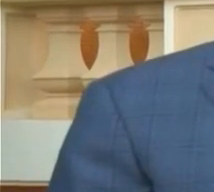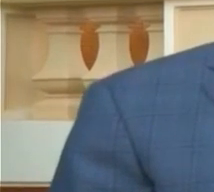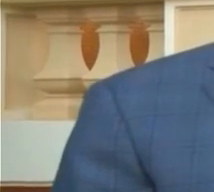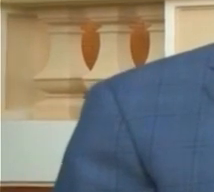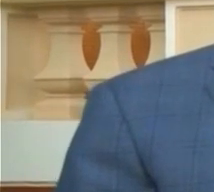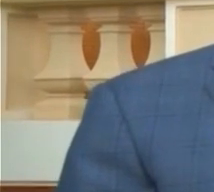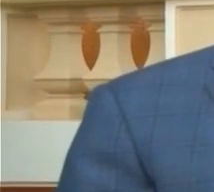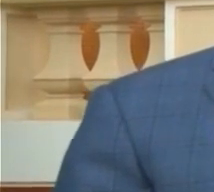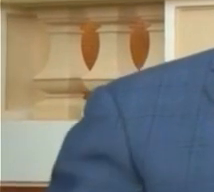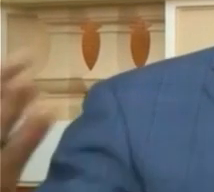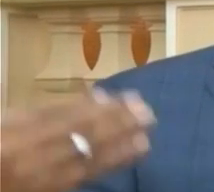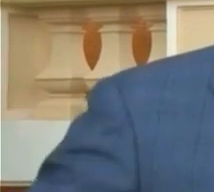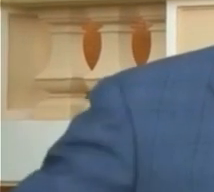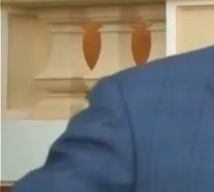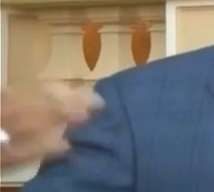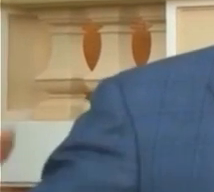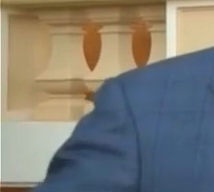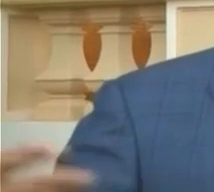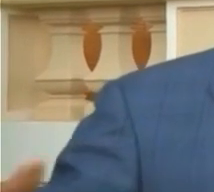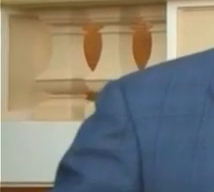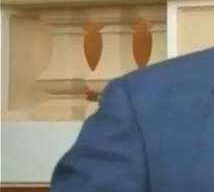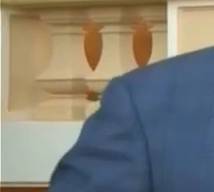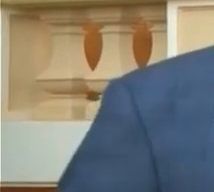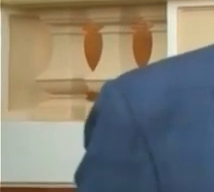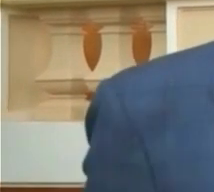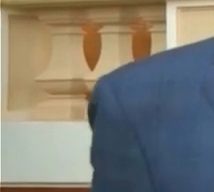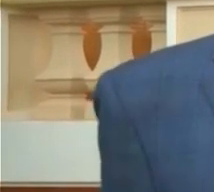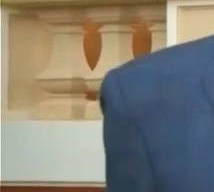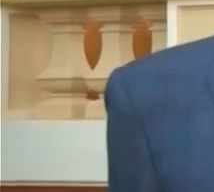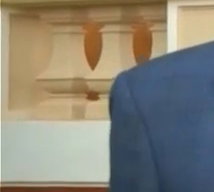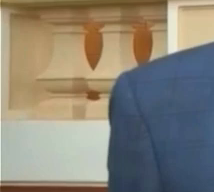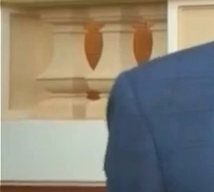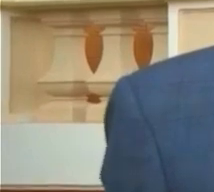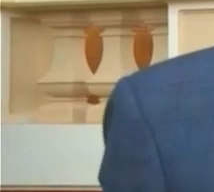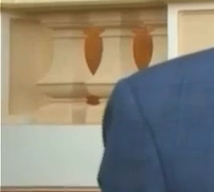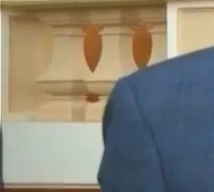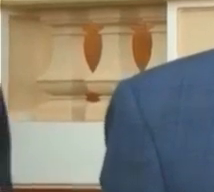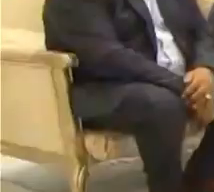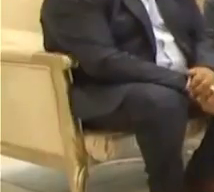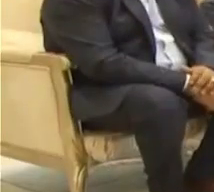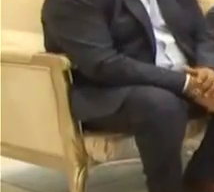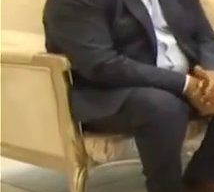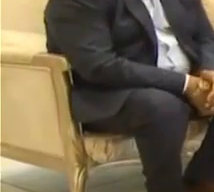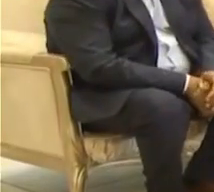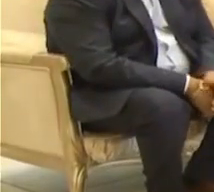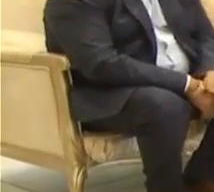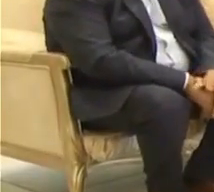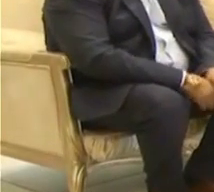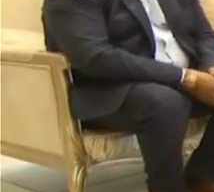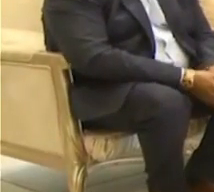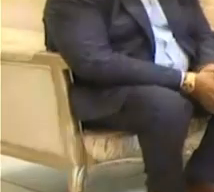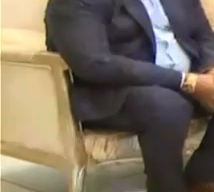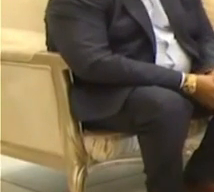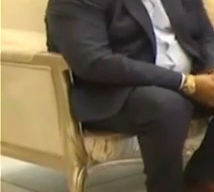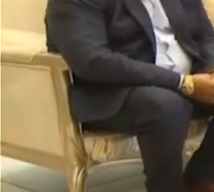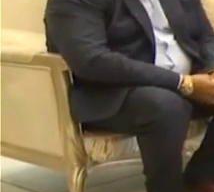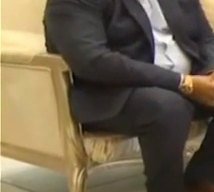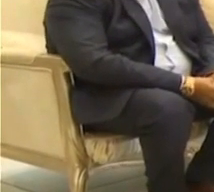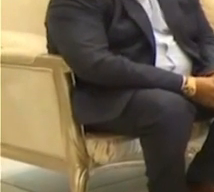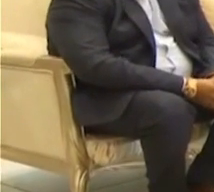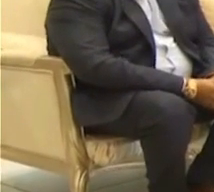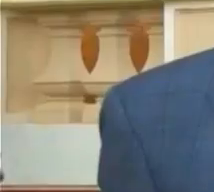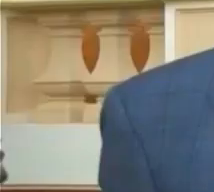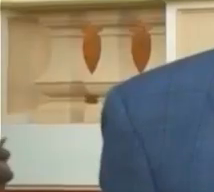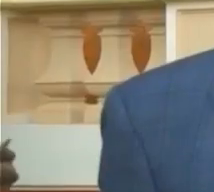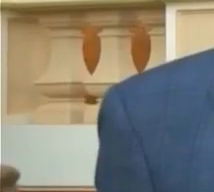a été prise en mai. And now I think they are doing the necessary preparations. Maintenant, ils sont en train de faire des préparations. May and this is October. It's